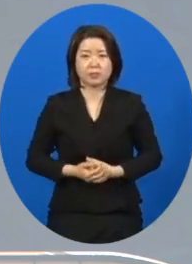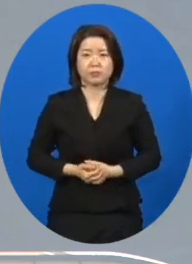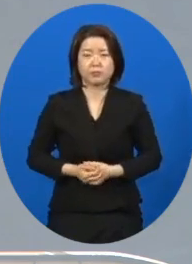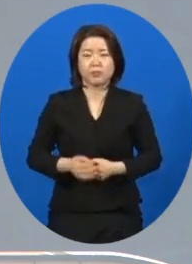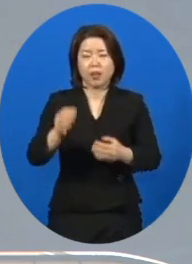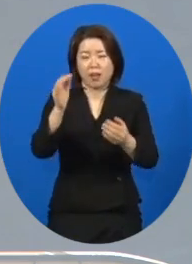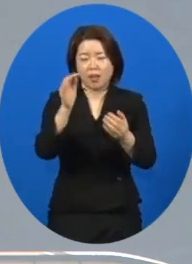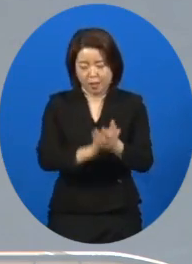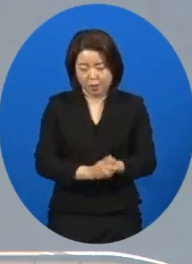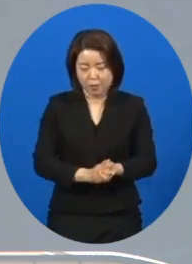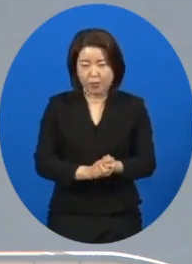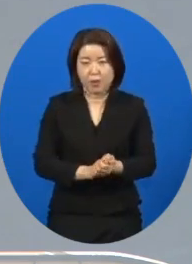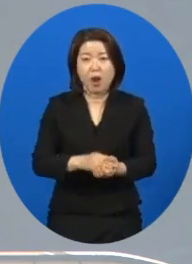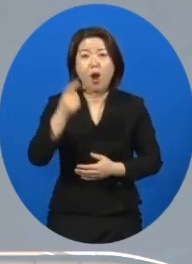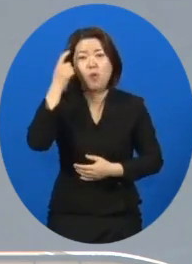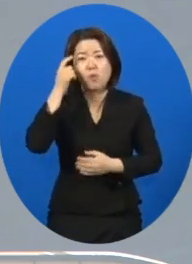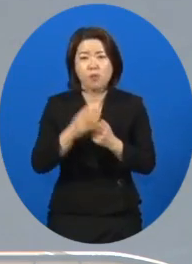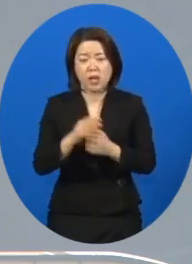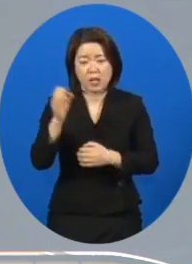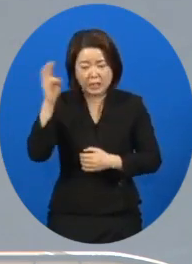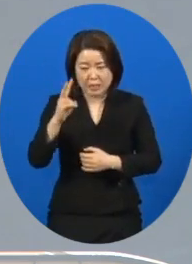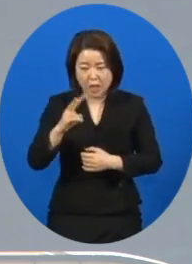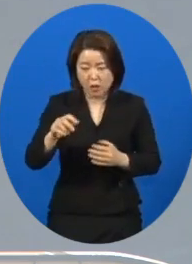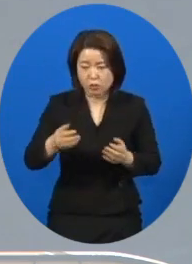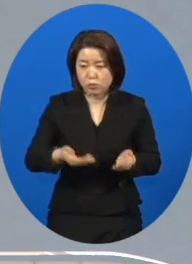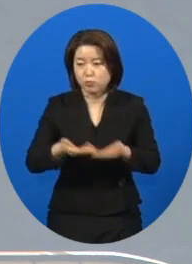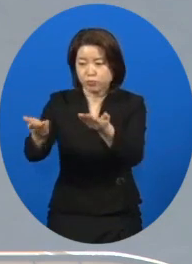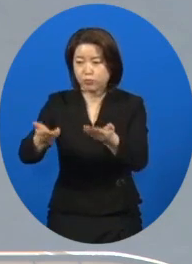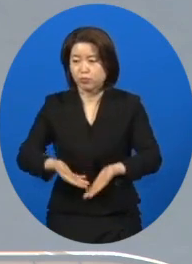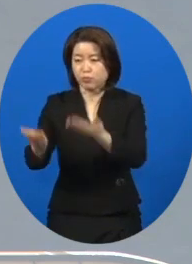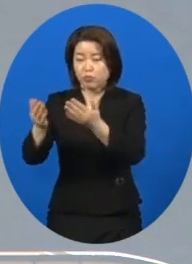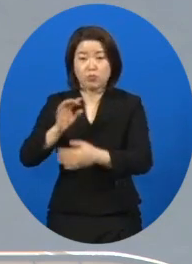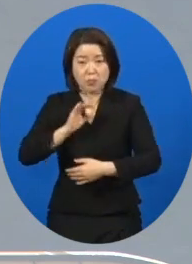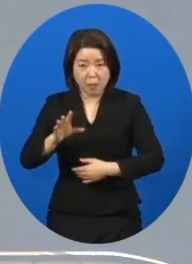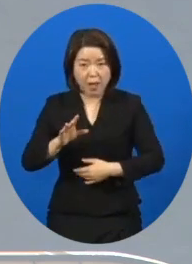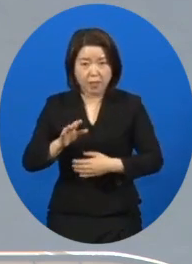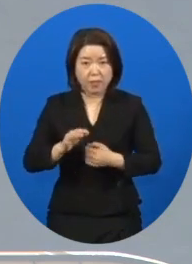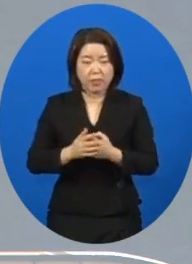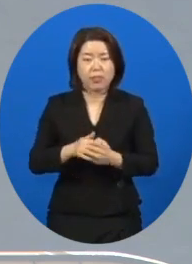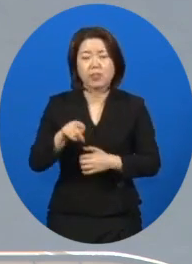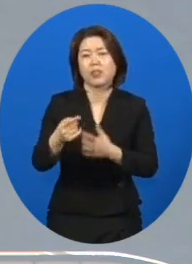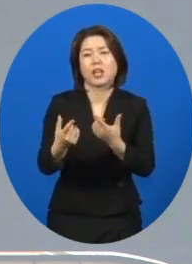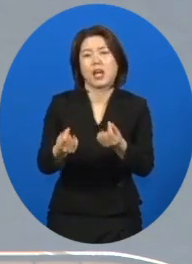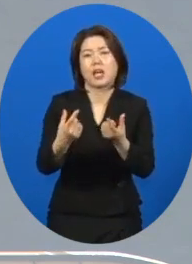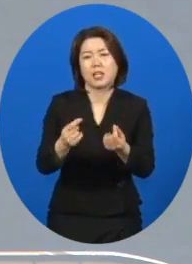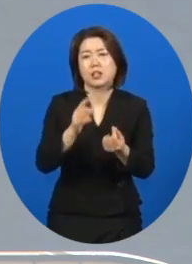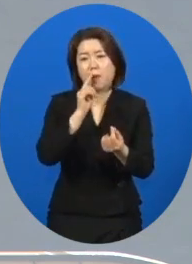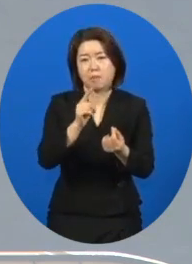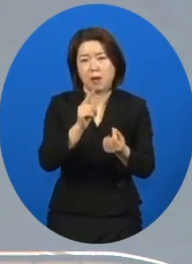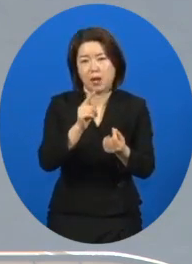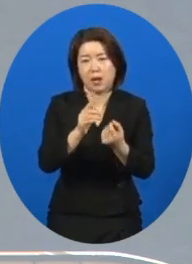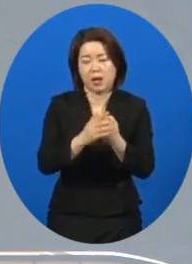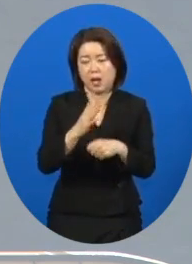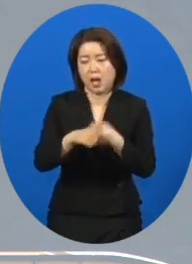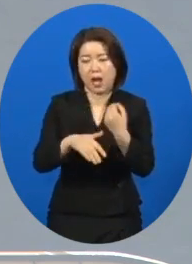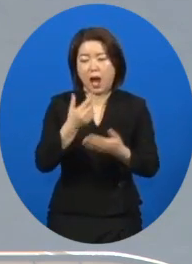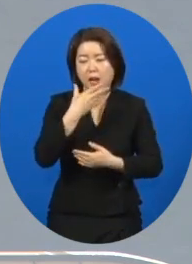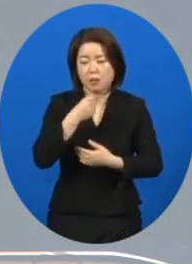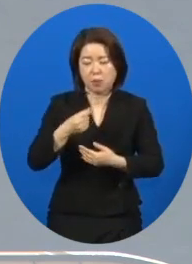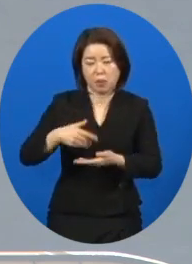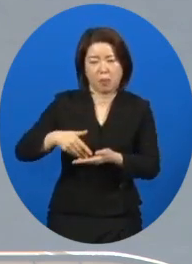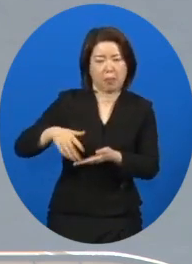아유, 왜 자꾸 퍼주기만 해요? 이런 말은 하나님의 복을